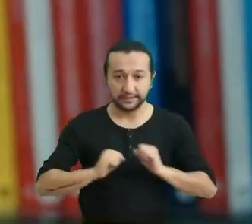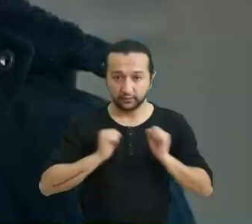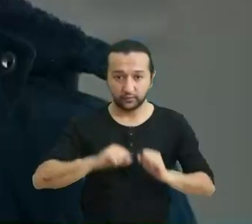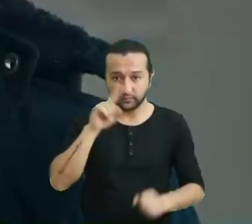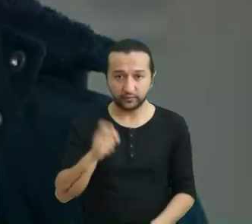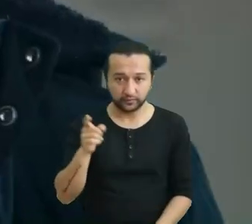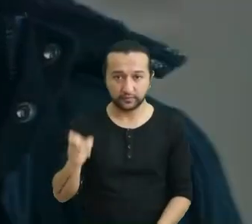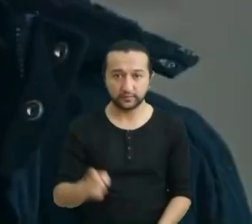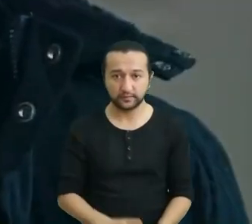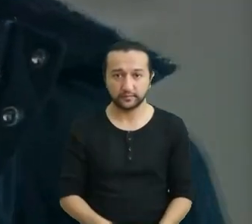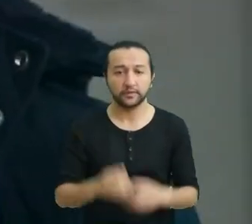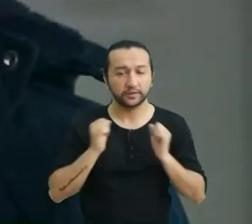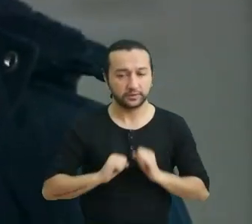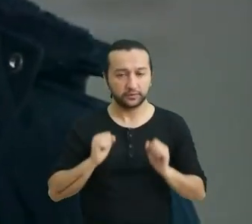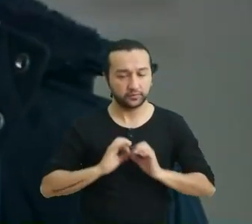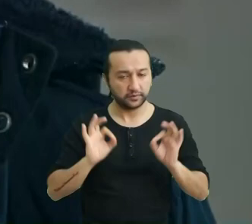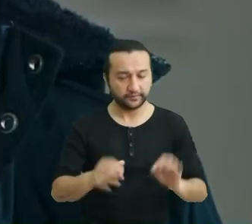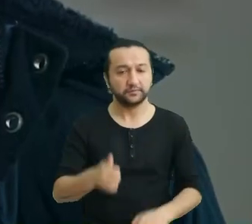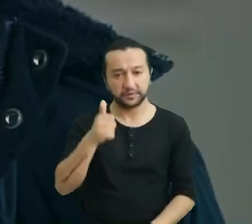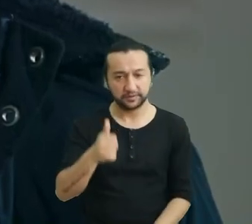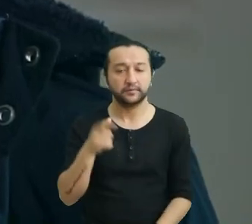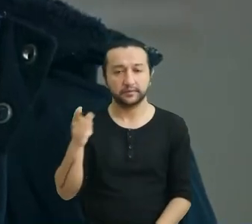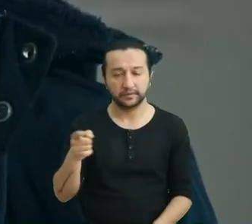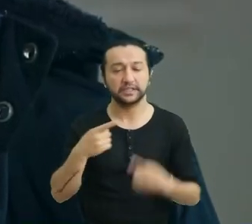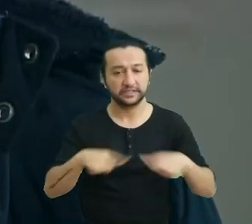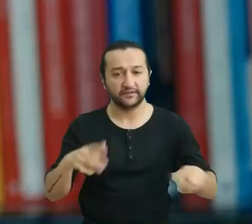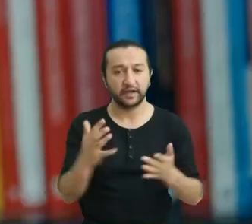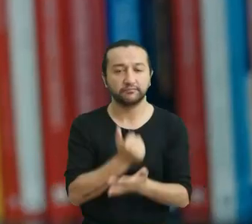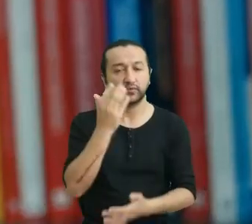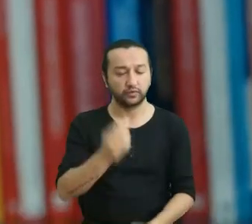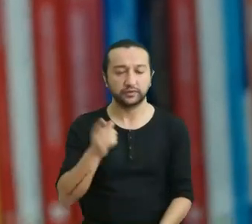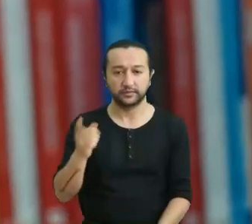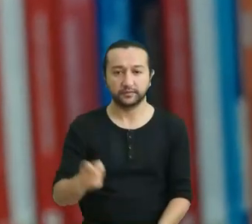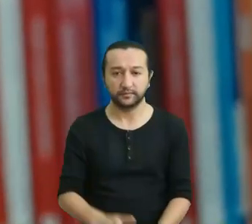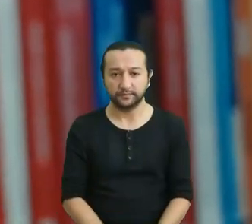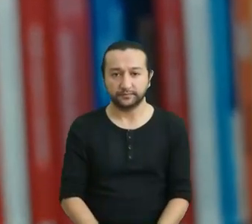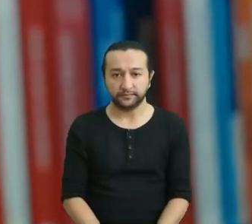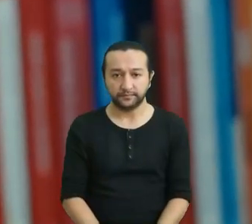mu? Çalışıyor başkanım. Verecek inşallah boşlu dersini.